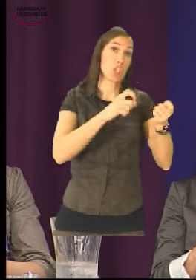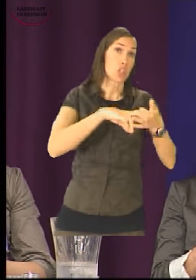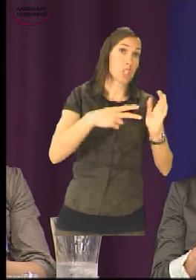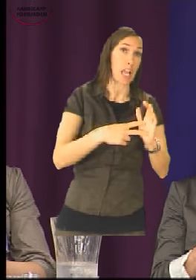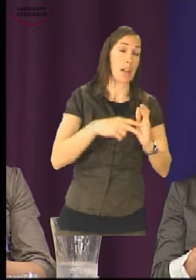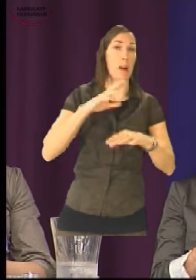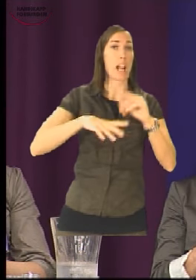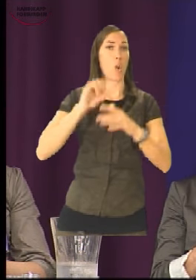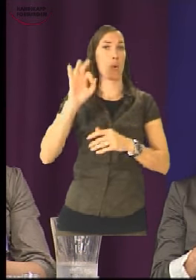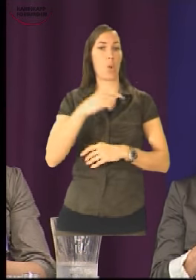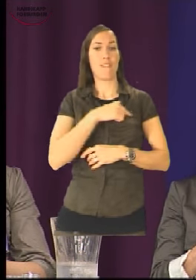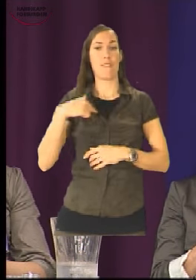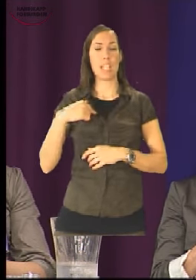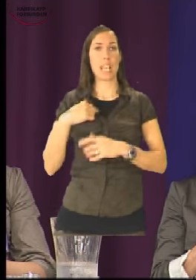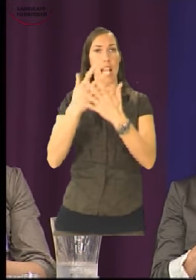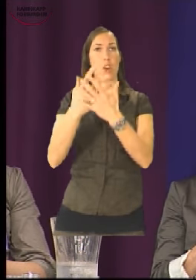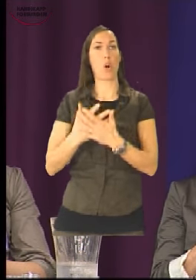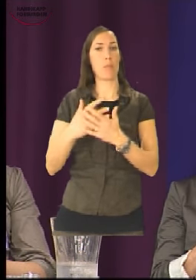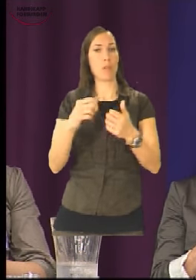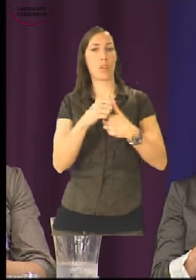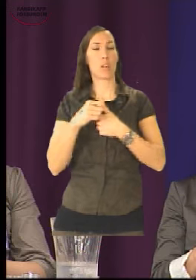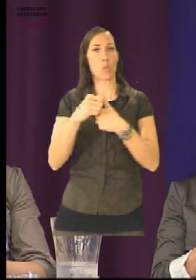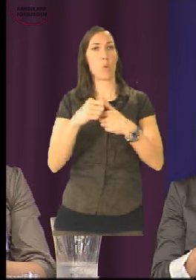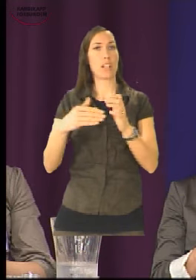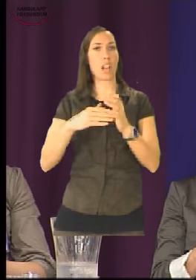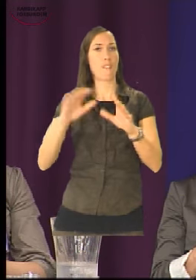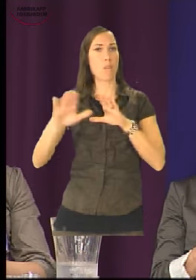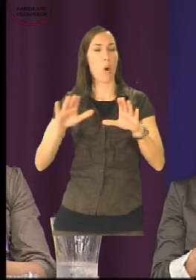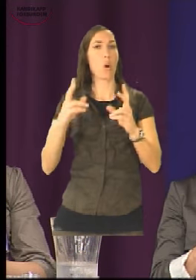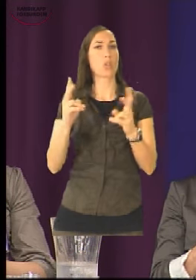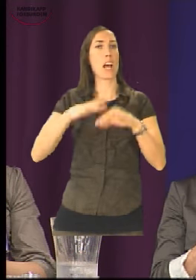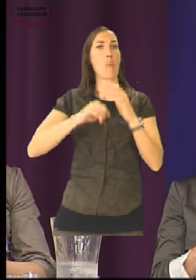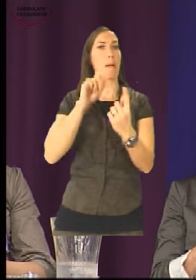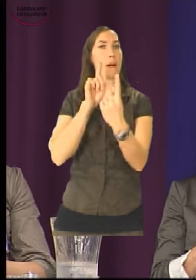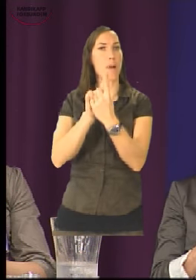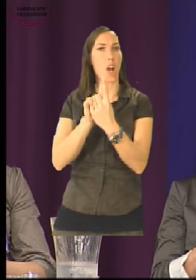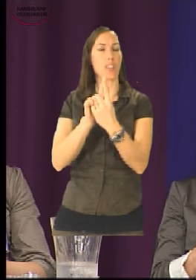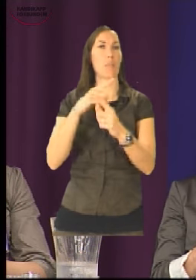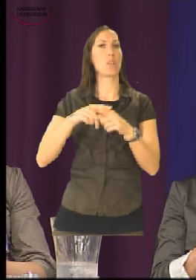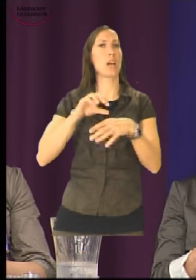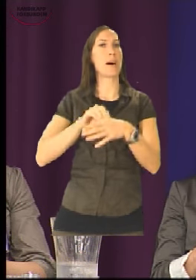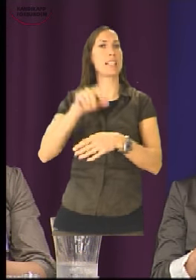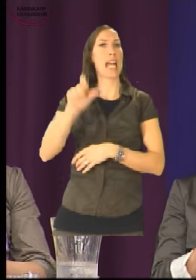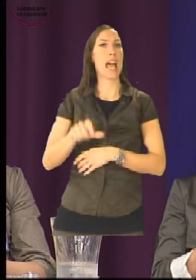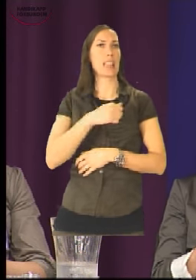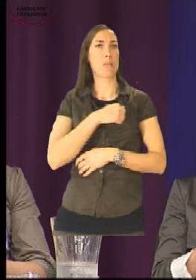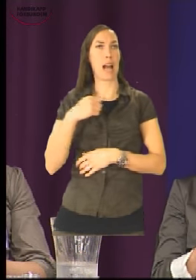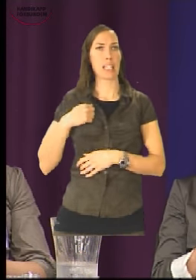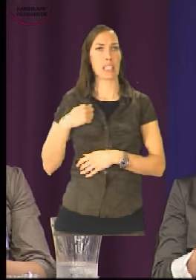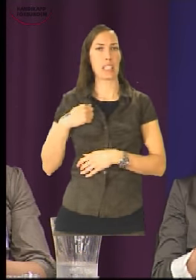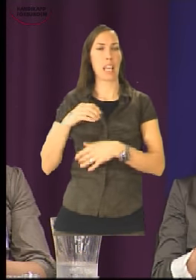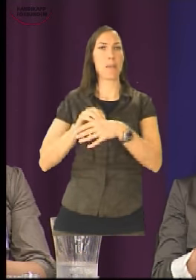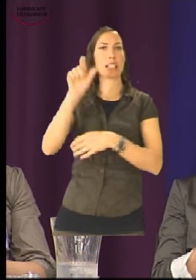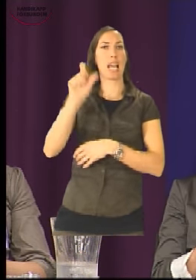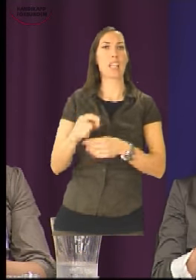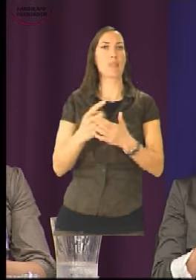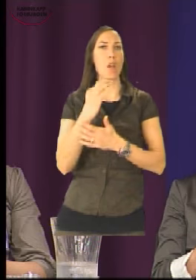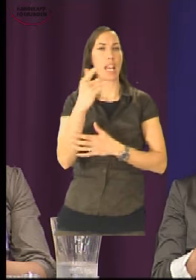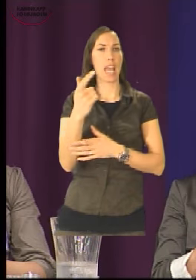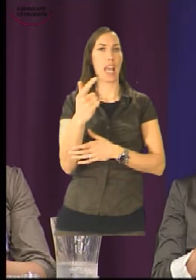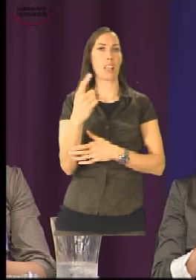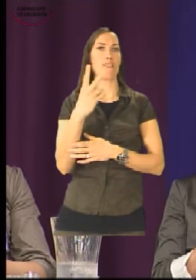vi organiserar vården. Men det handlar också om bemötande och patientmakt. Eller patientens möjlighet att vara en del,